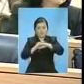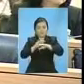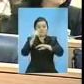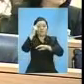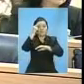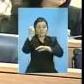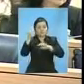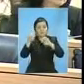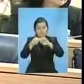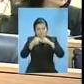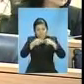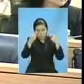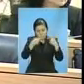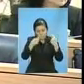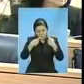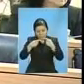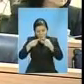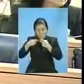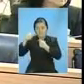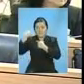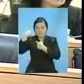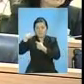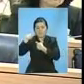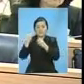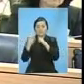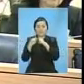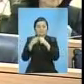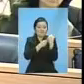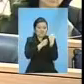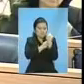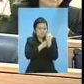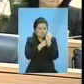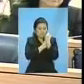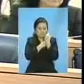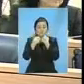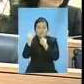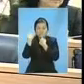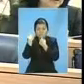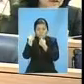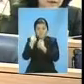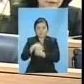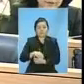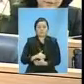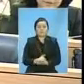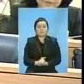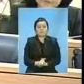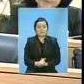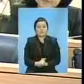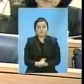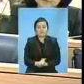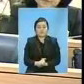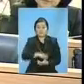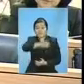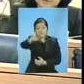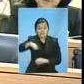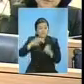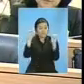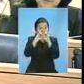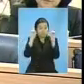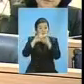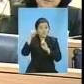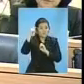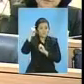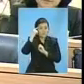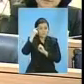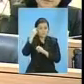ความขัดแย้งเหล่านี้นะคะทำให้เกิดการประท้วงหลายครั้งหลายๆท่านอาจจะไม่เคยรู้ว่าเนลสันแมนเด